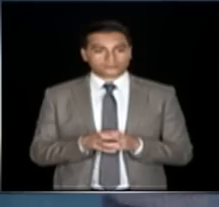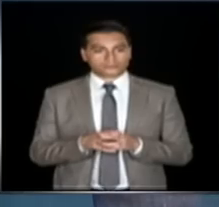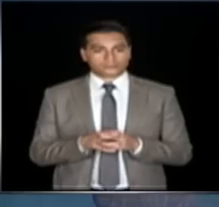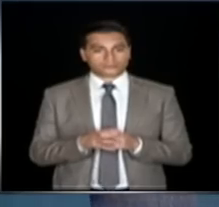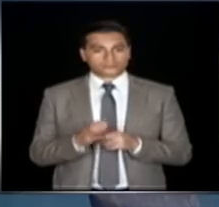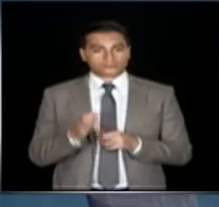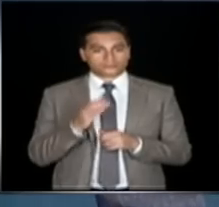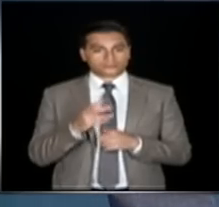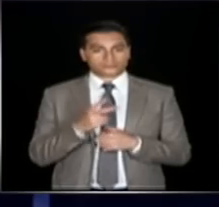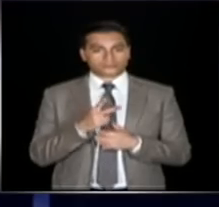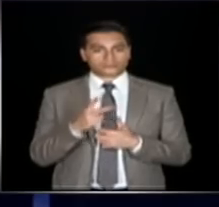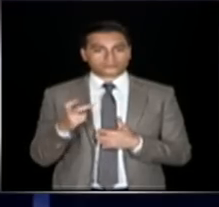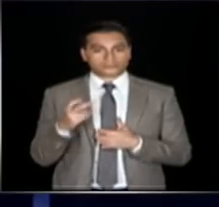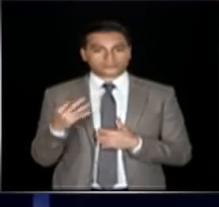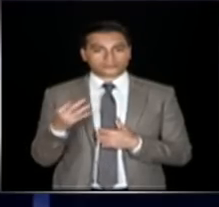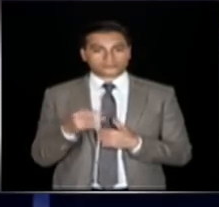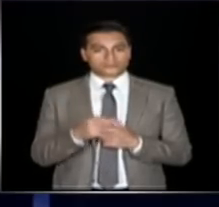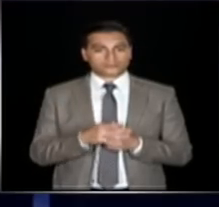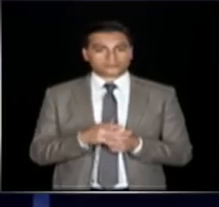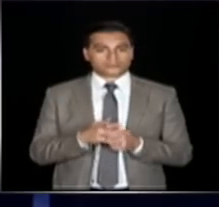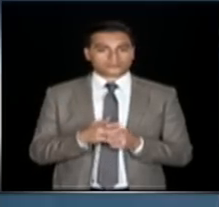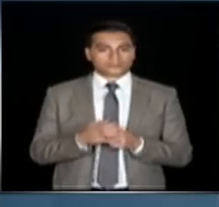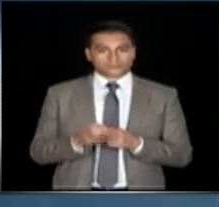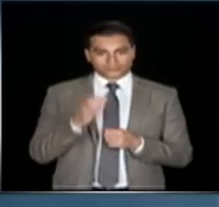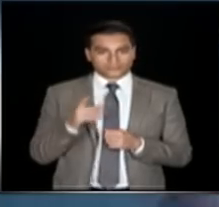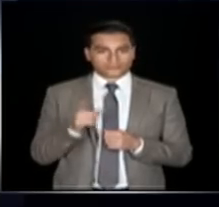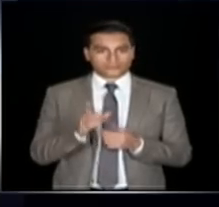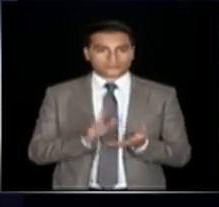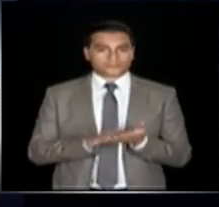إجابتك 233. 233 إجابة صحيحة.